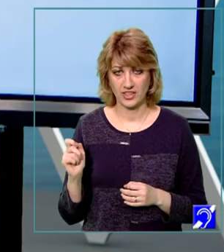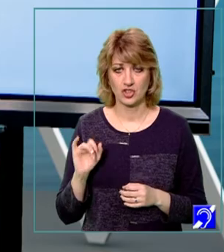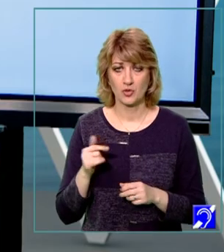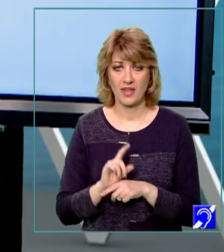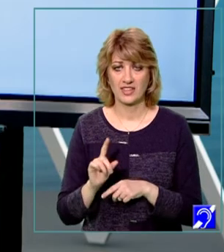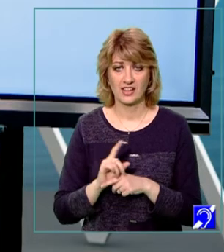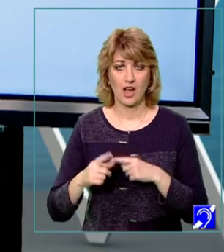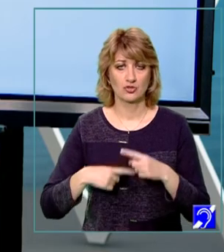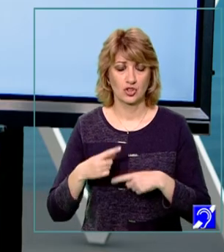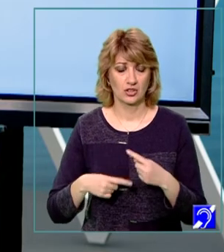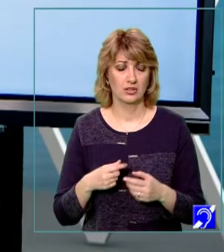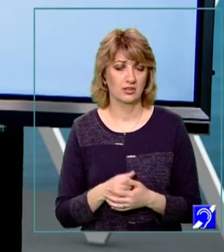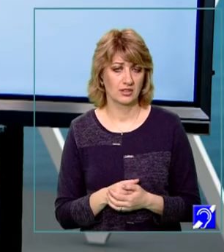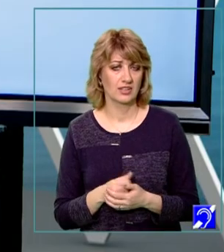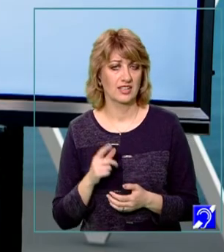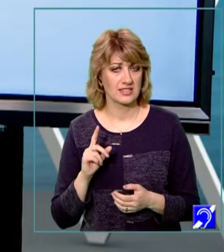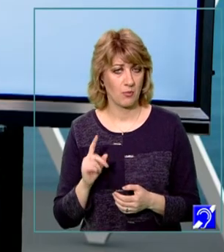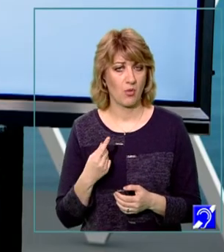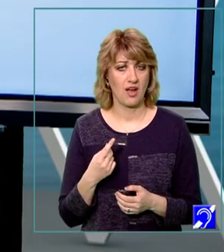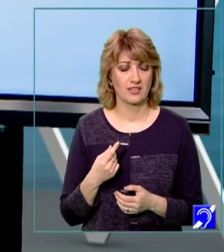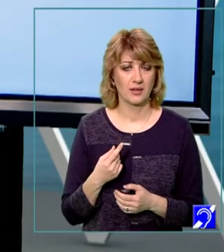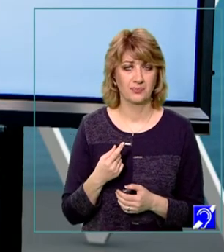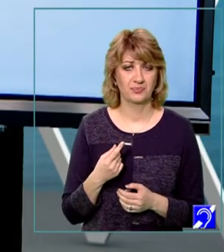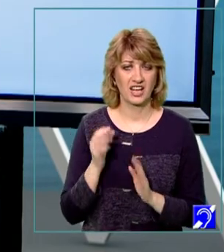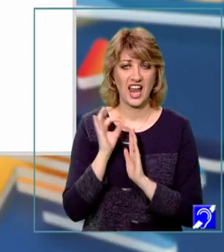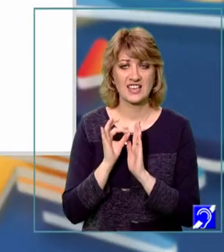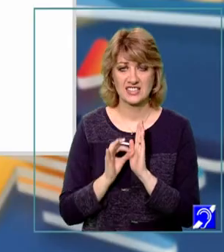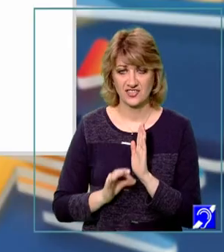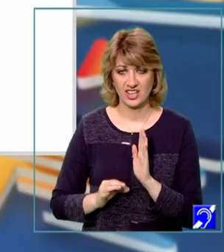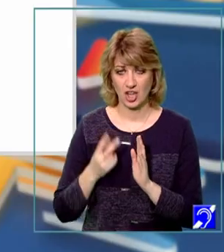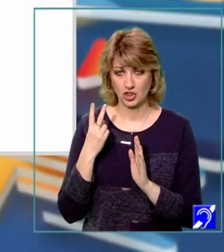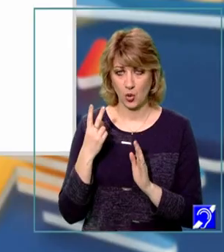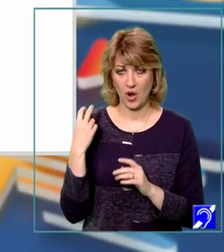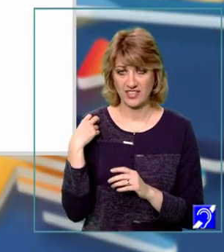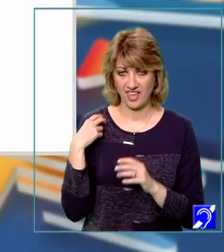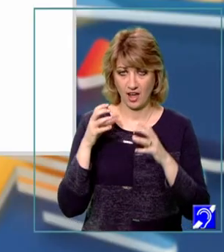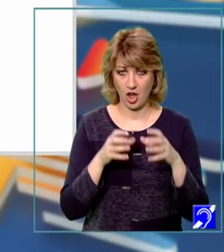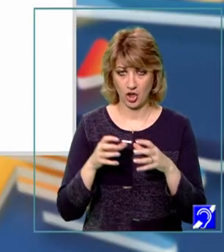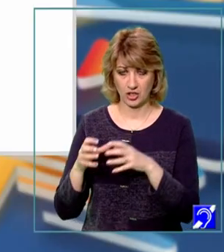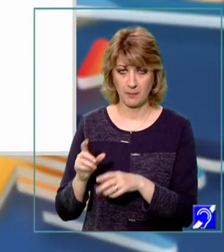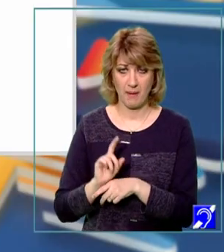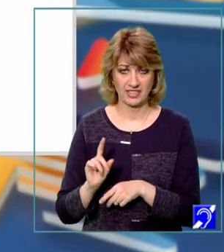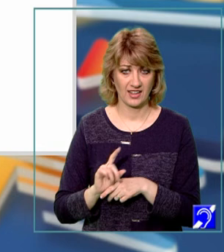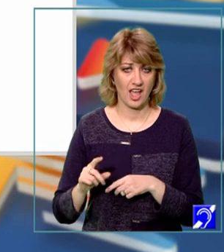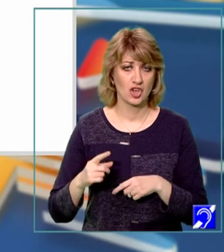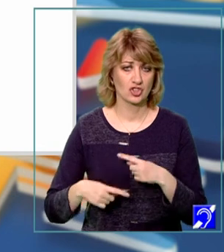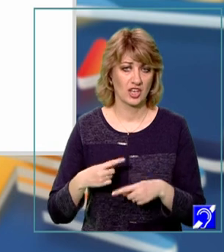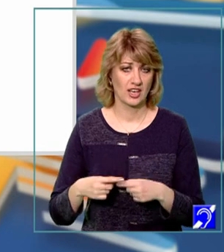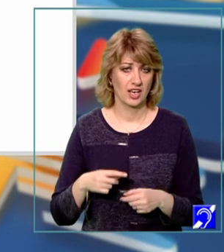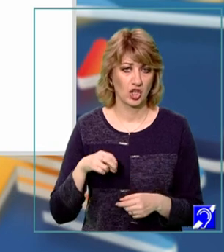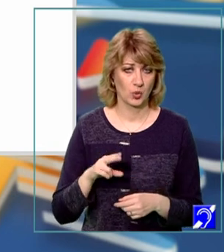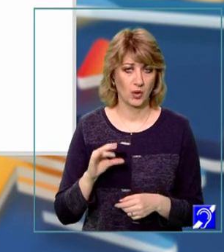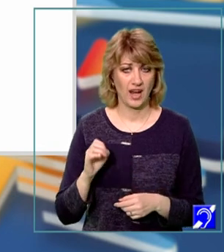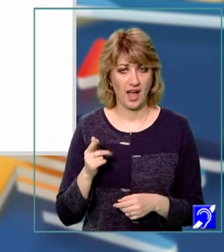materialul genetic al eucariotelor se poate clasifica în două categorii, material genetic nuclear